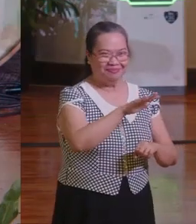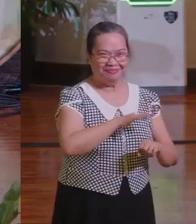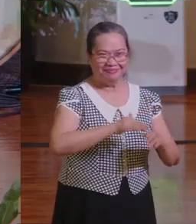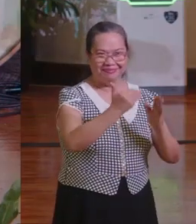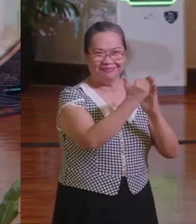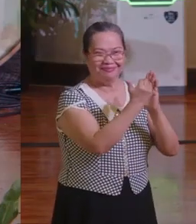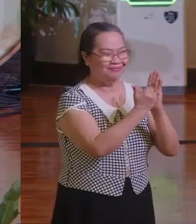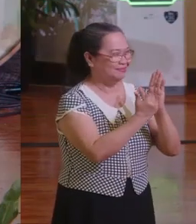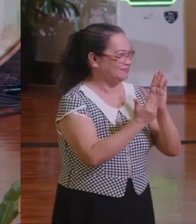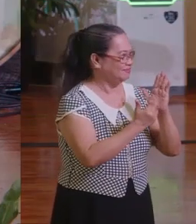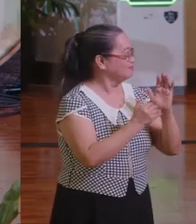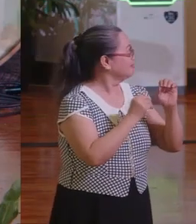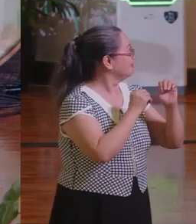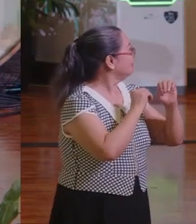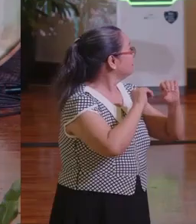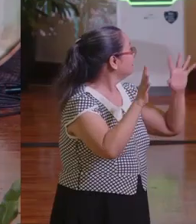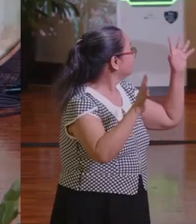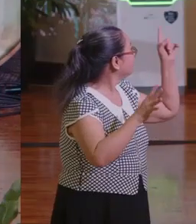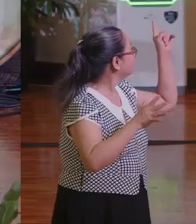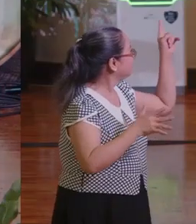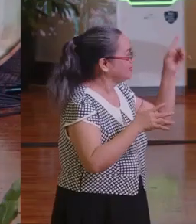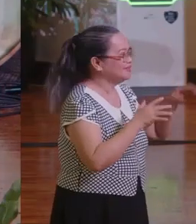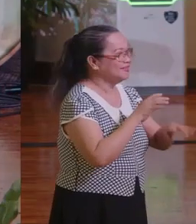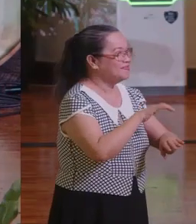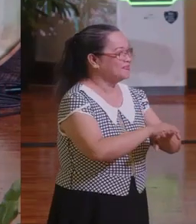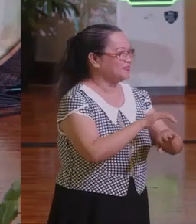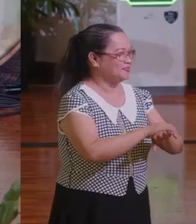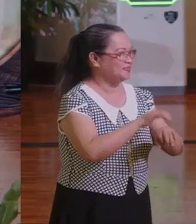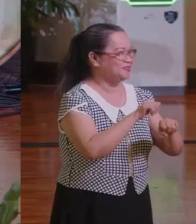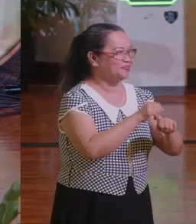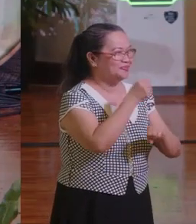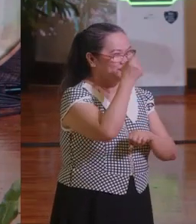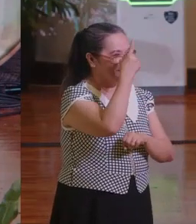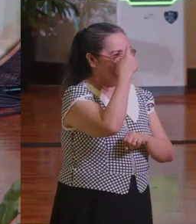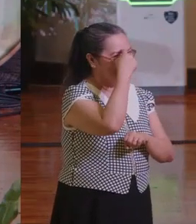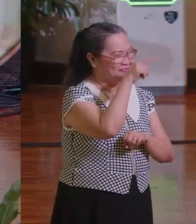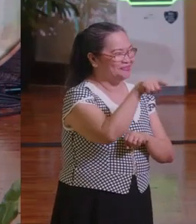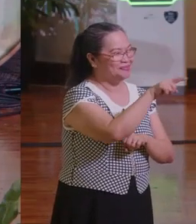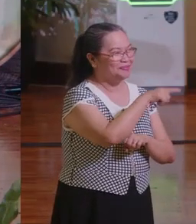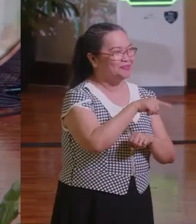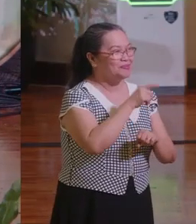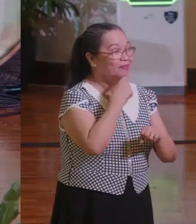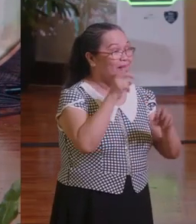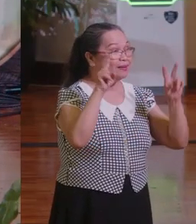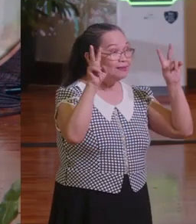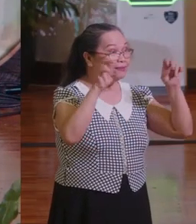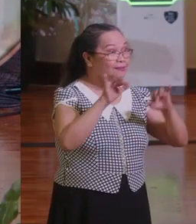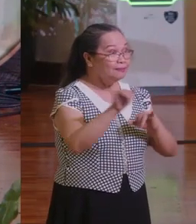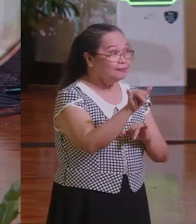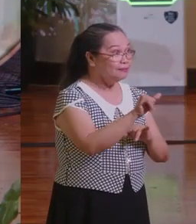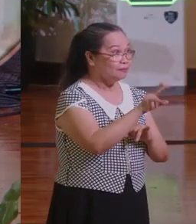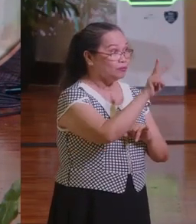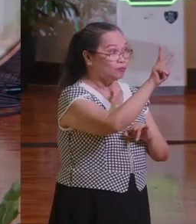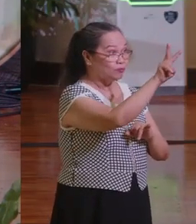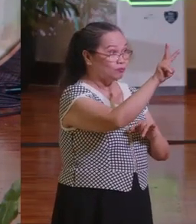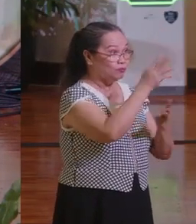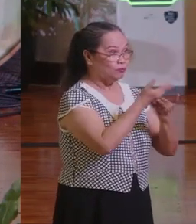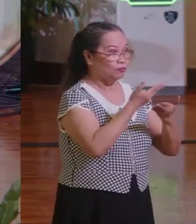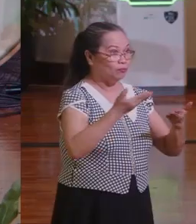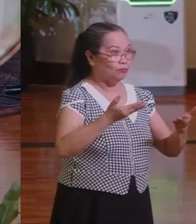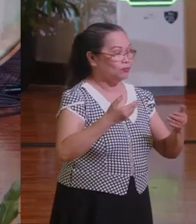natin ay English, no? Pero ganito din naman ang sinasabi ng teksto sa atin. So dalawang bagay